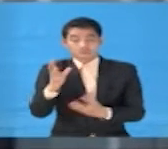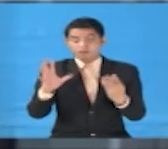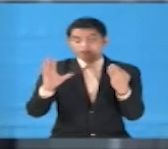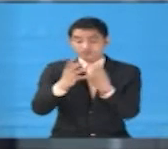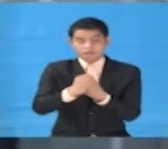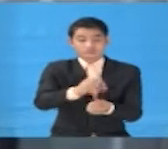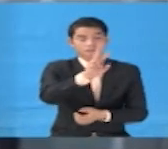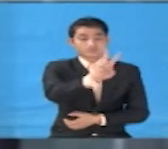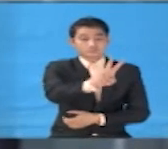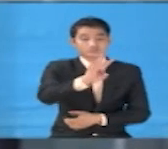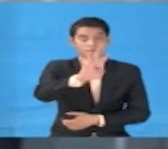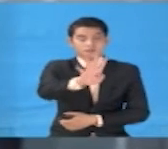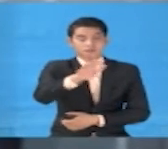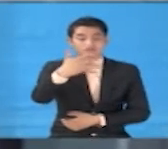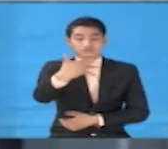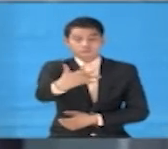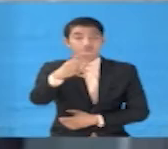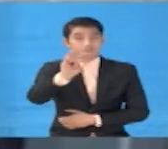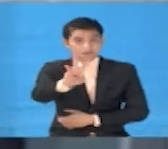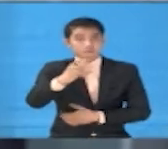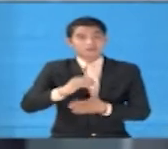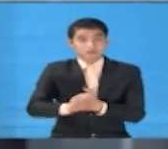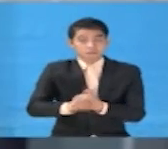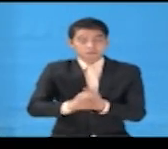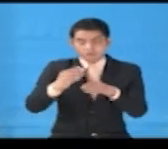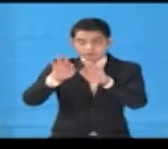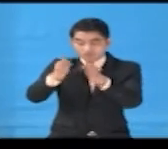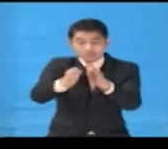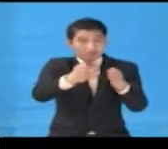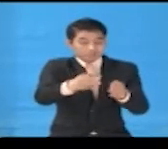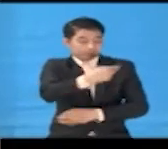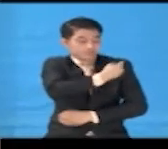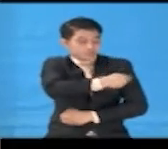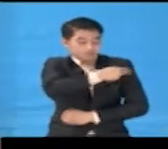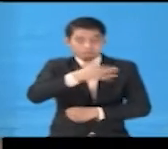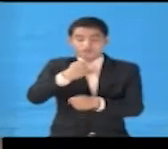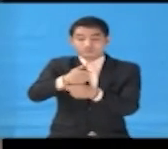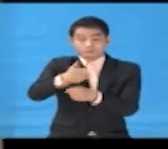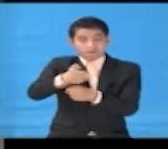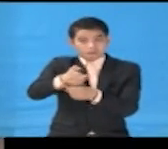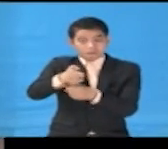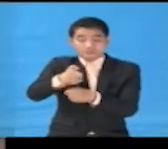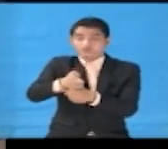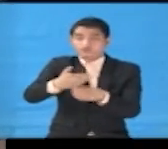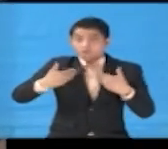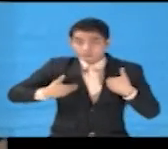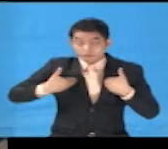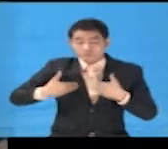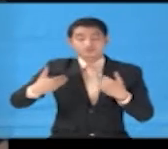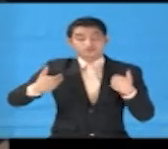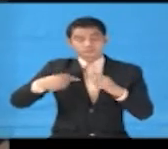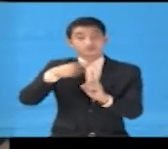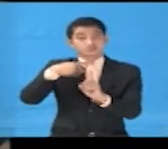នួន2483សម្ណាត្រូវបានធ្វើតេស្តវិភាគដោយវិទ្យាស្ថានប៉ាសទ័រកម្ពុជាគឺមានលទ្ធផលវិជ្ជមានវីរុ